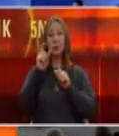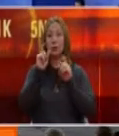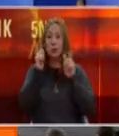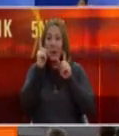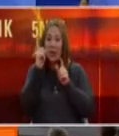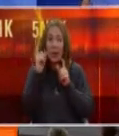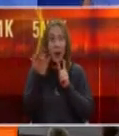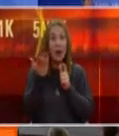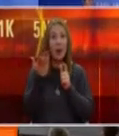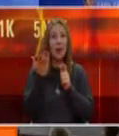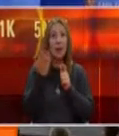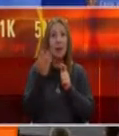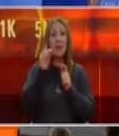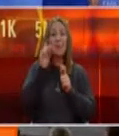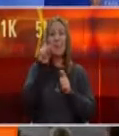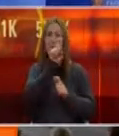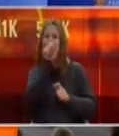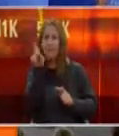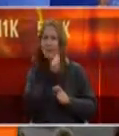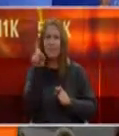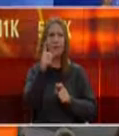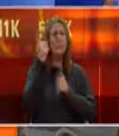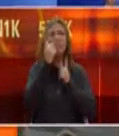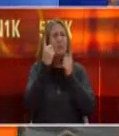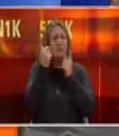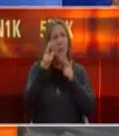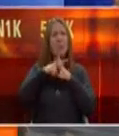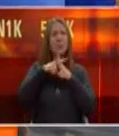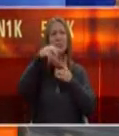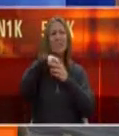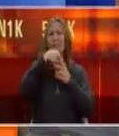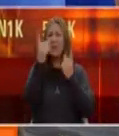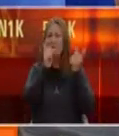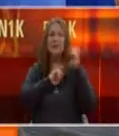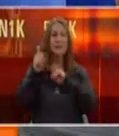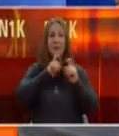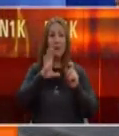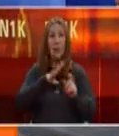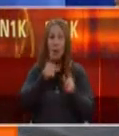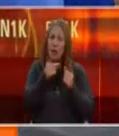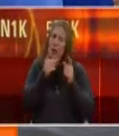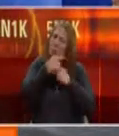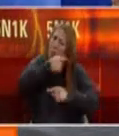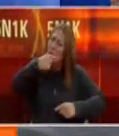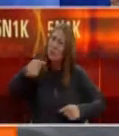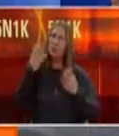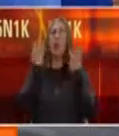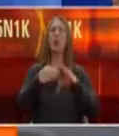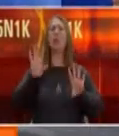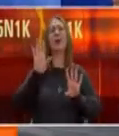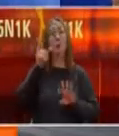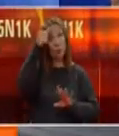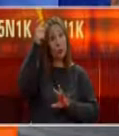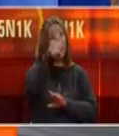olay. İşte biber gazı havada uçuşuyor, bir olaylar var, bir polis gündemde. Dedim ki ya bu kadar olumsuz olmayın, Türkiye'de iyi şeyler de oluyor.